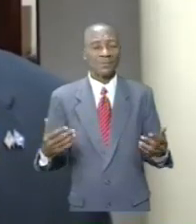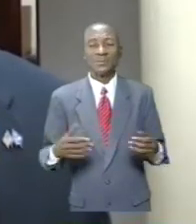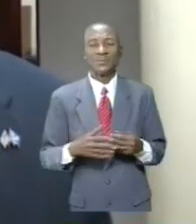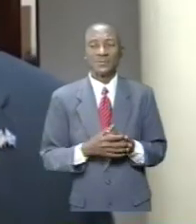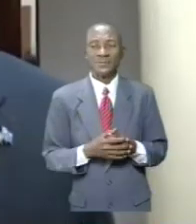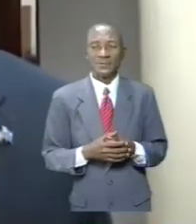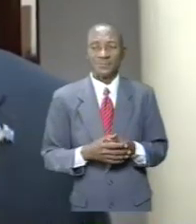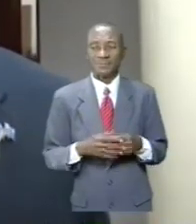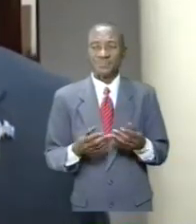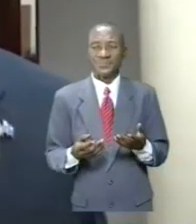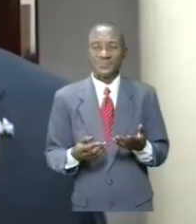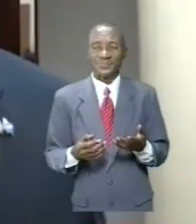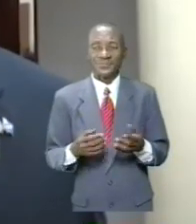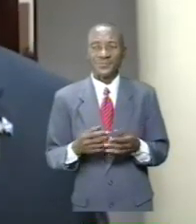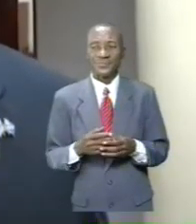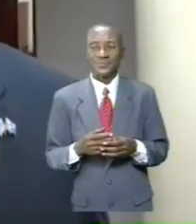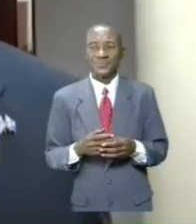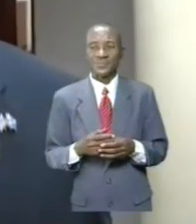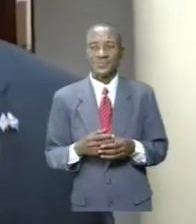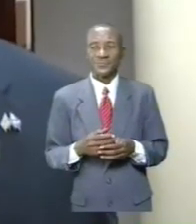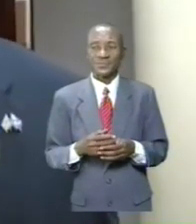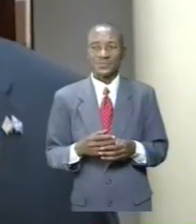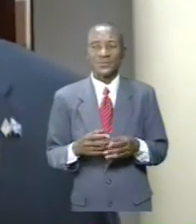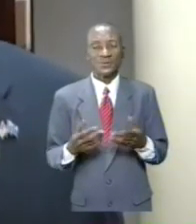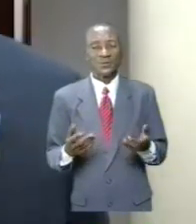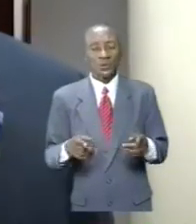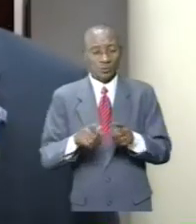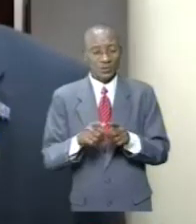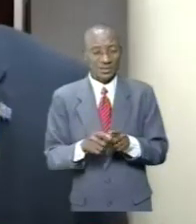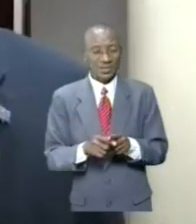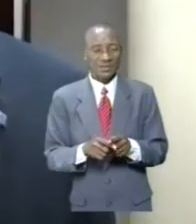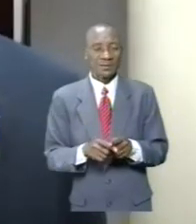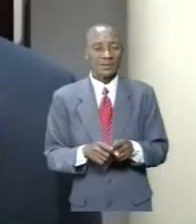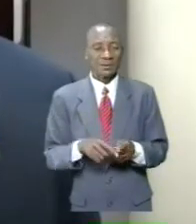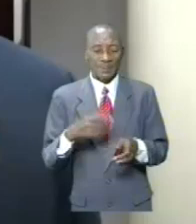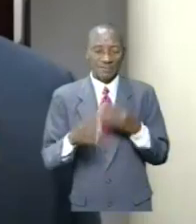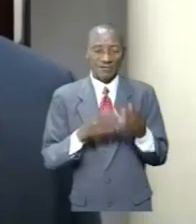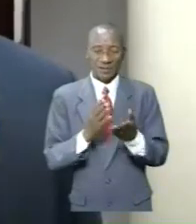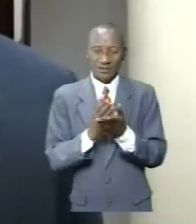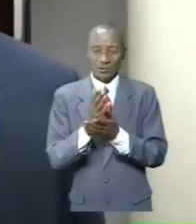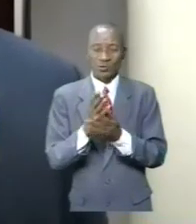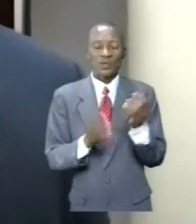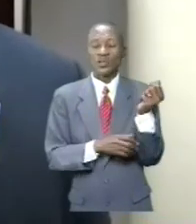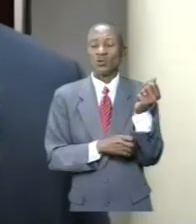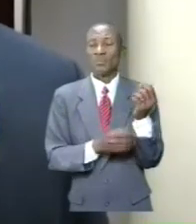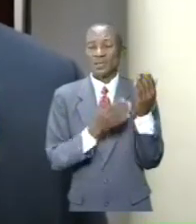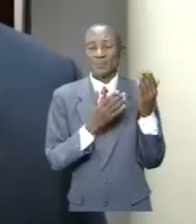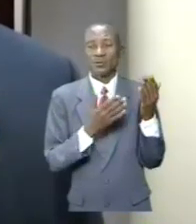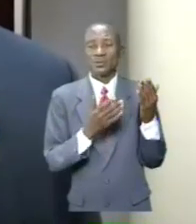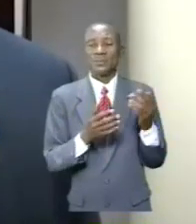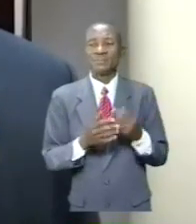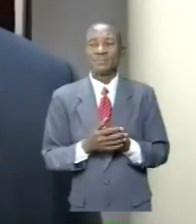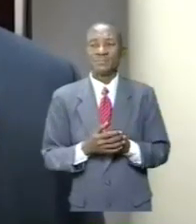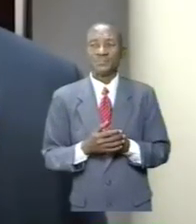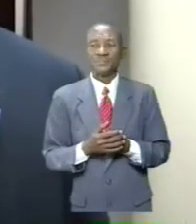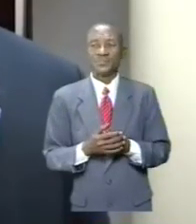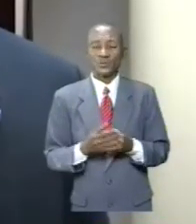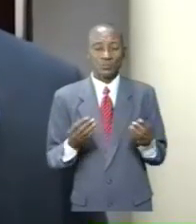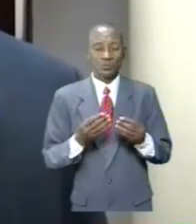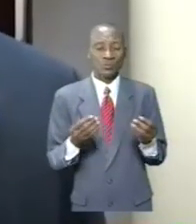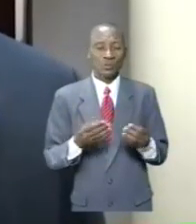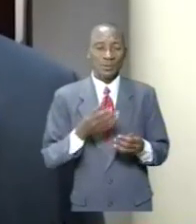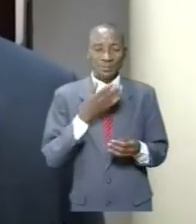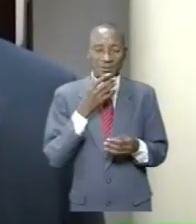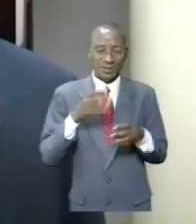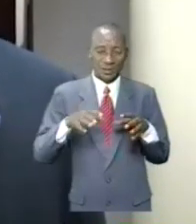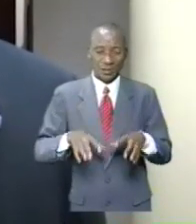enfants soldats et l'amélioration des droits de l'homme. C'est très important parce que maintenant, la RDC est